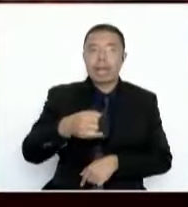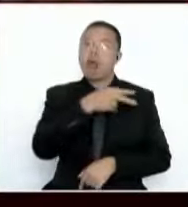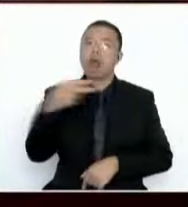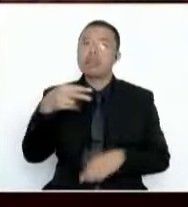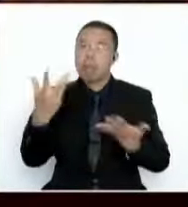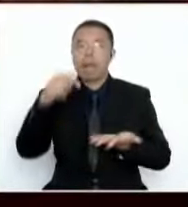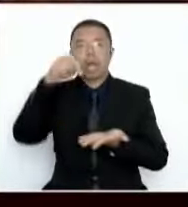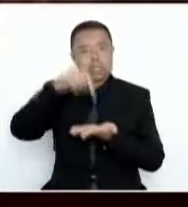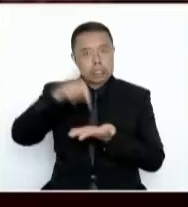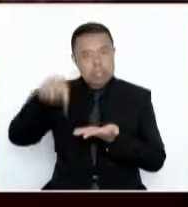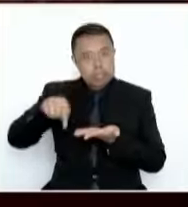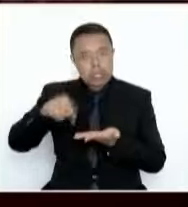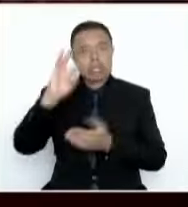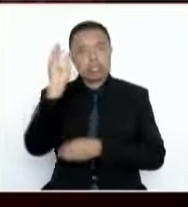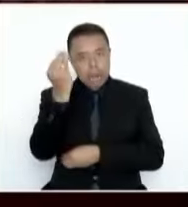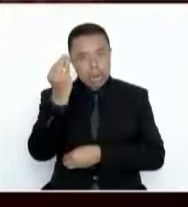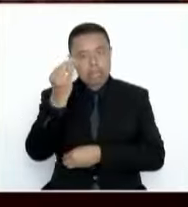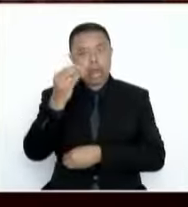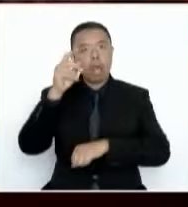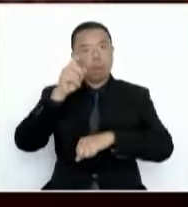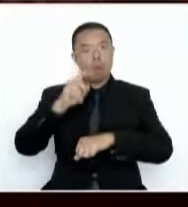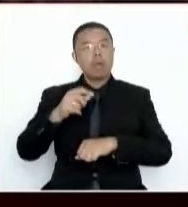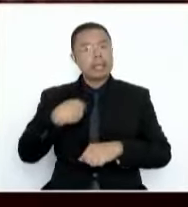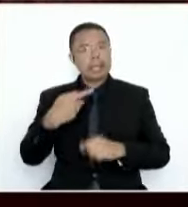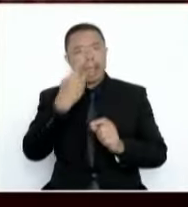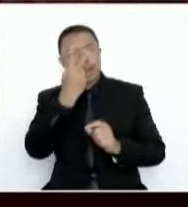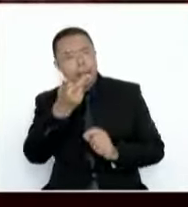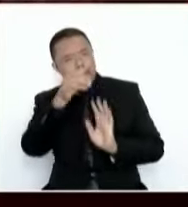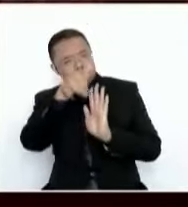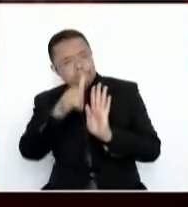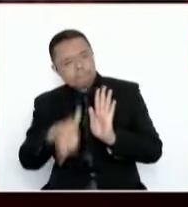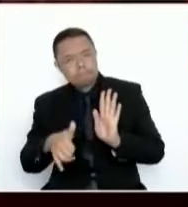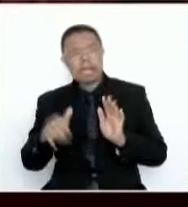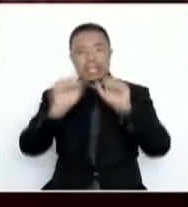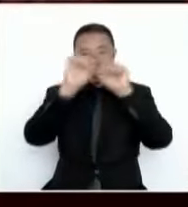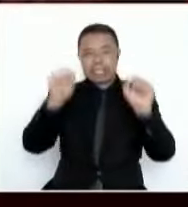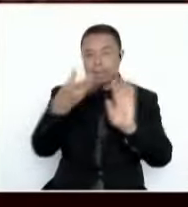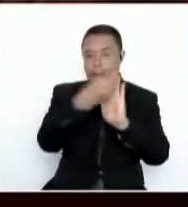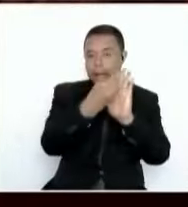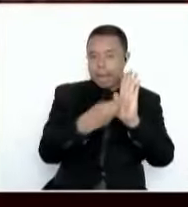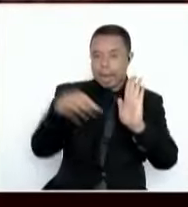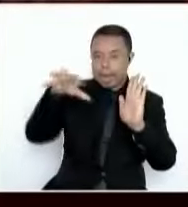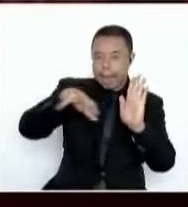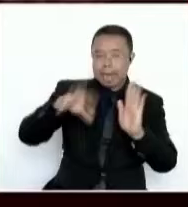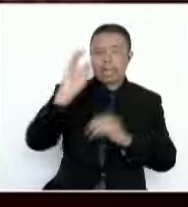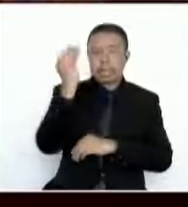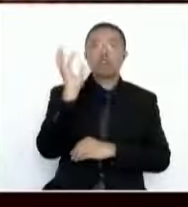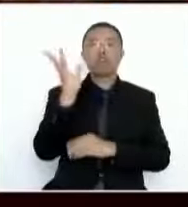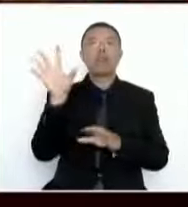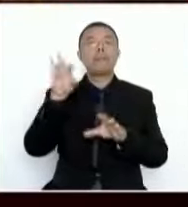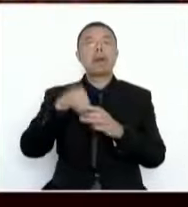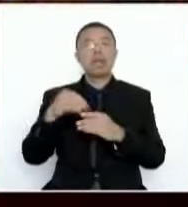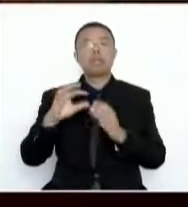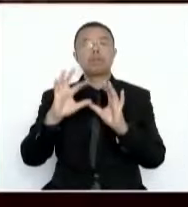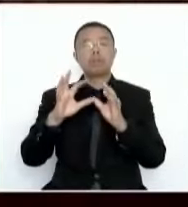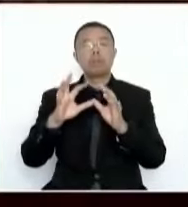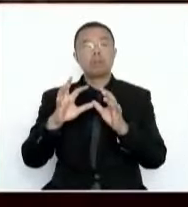waktunya Jakarta dan kalau saya melihat menganalisa struktur APBD DKI sudah masuk